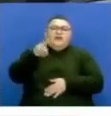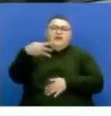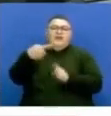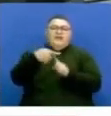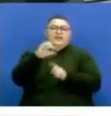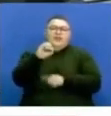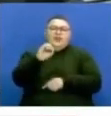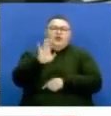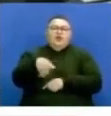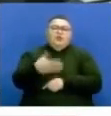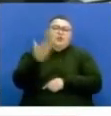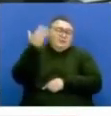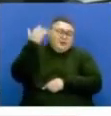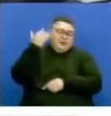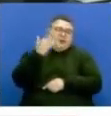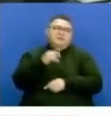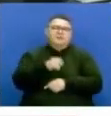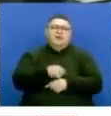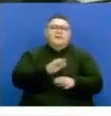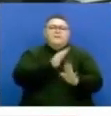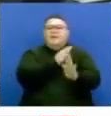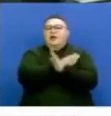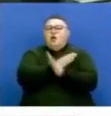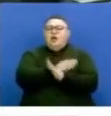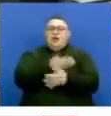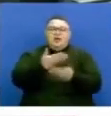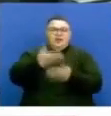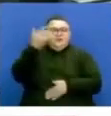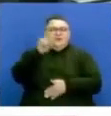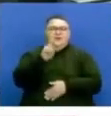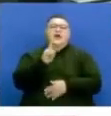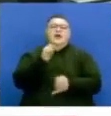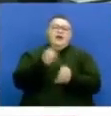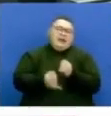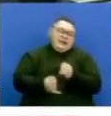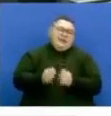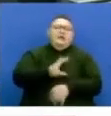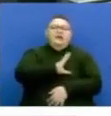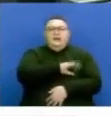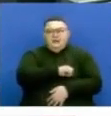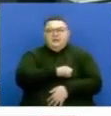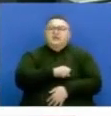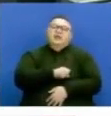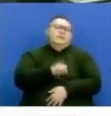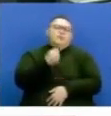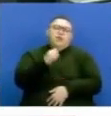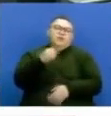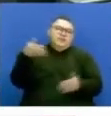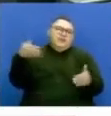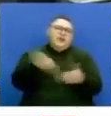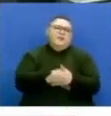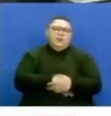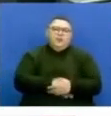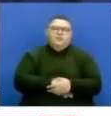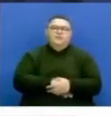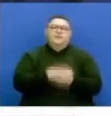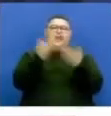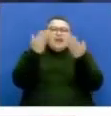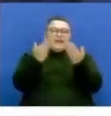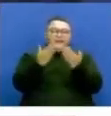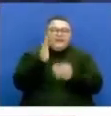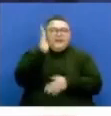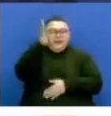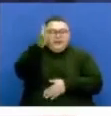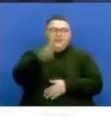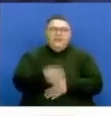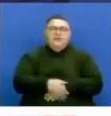akan draft tersebut, akhirnya Palestina masih belum bisa menjadi anggota PBB. Dan diharapkan nanti ke depannya Dewan